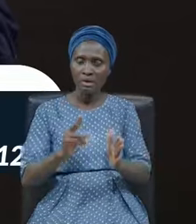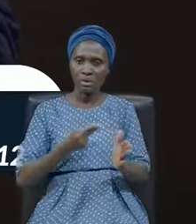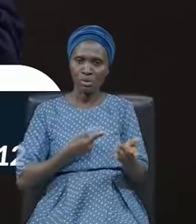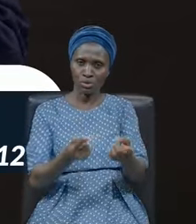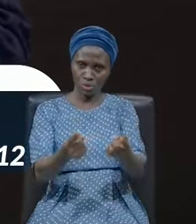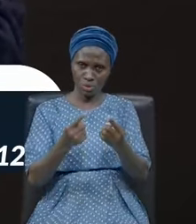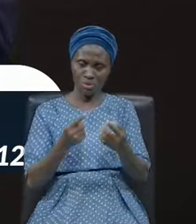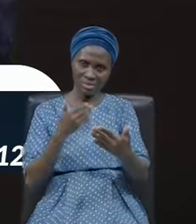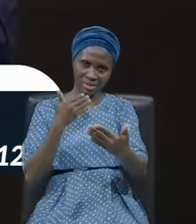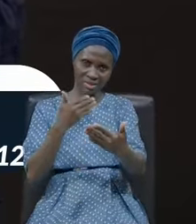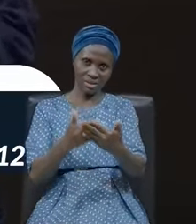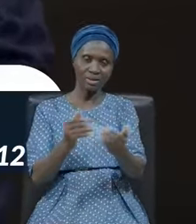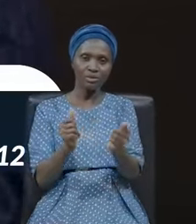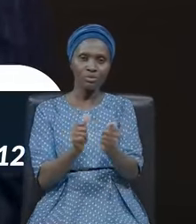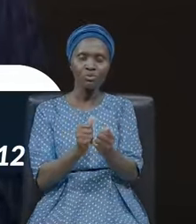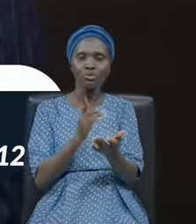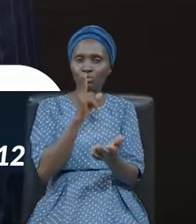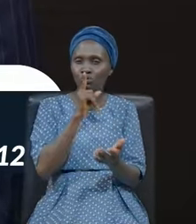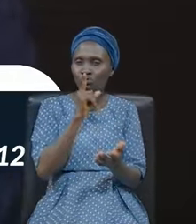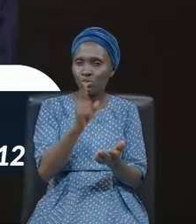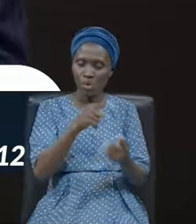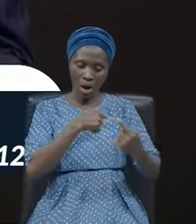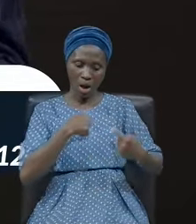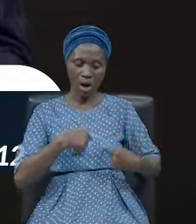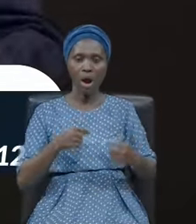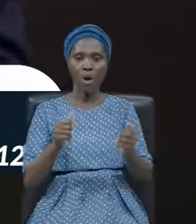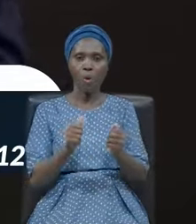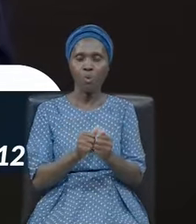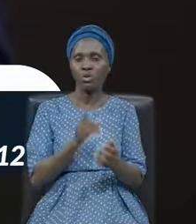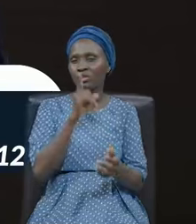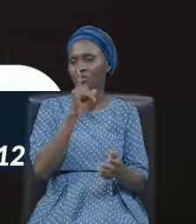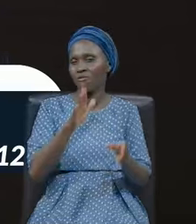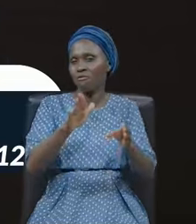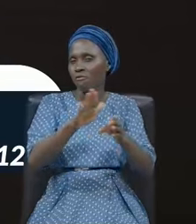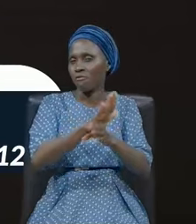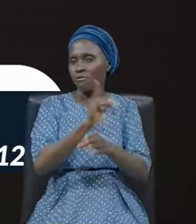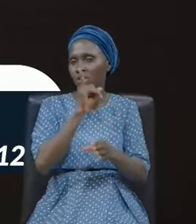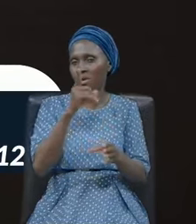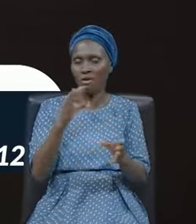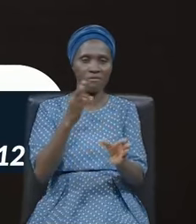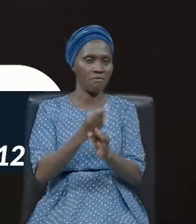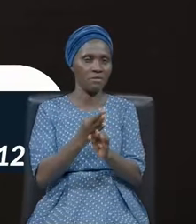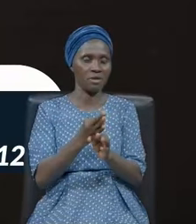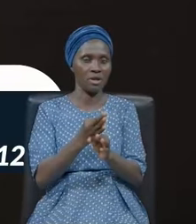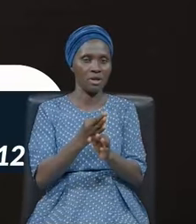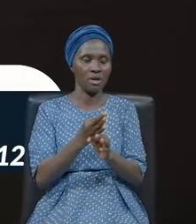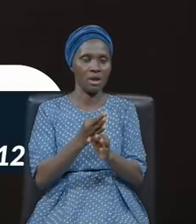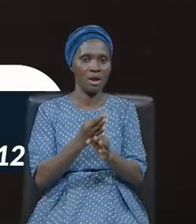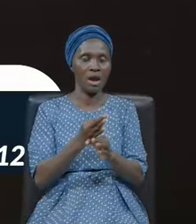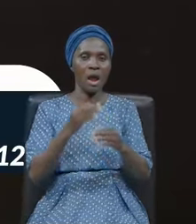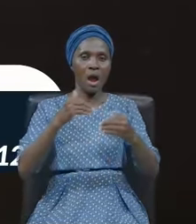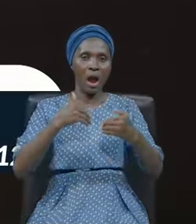Approchons-nous avec un cœur sincère, dans la plénitude de la foi, les cœurs purifiés